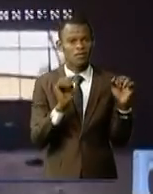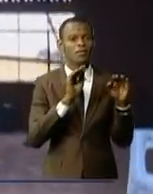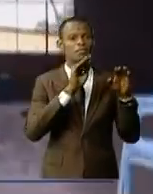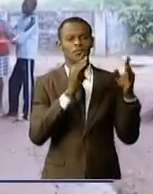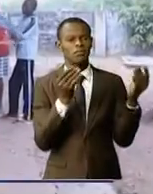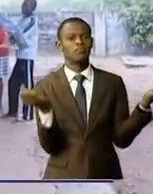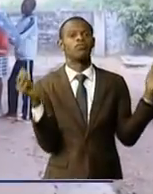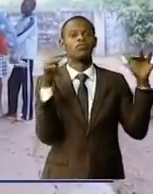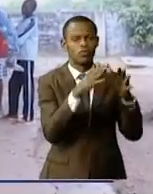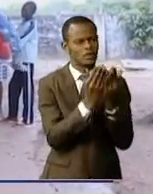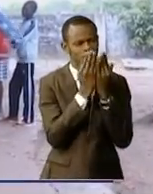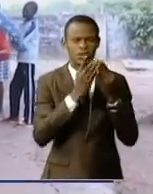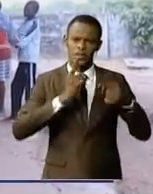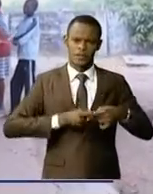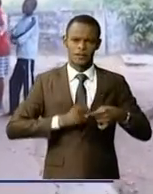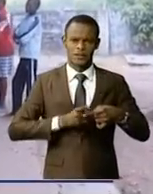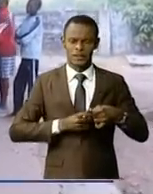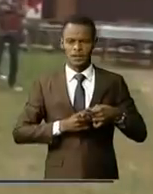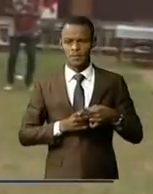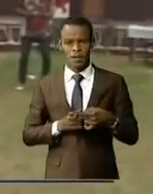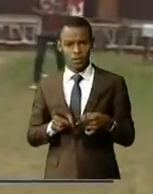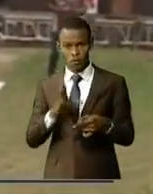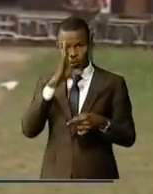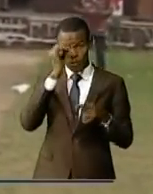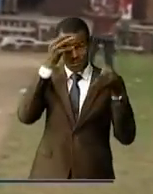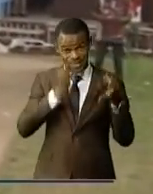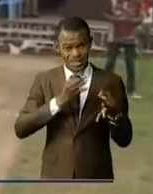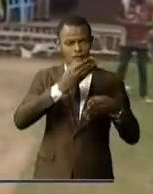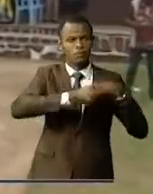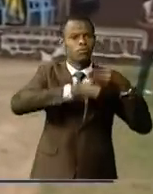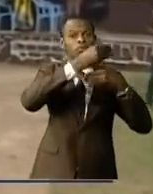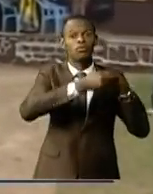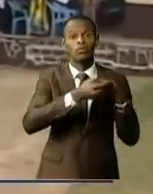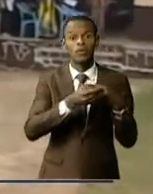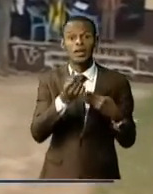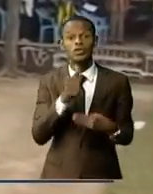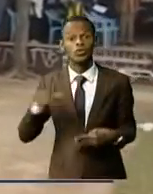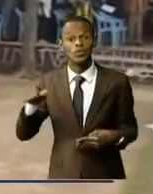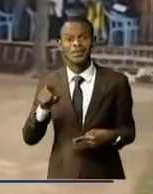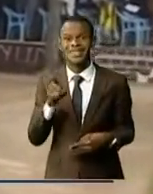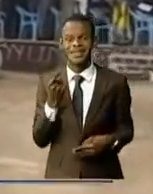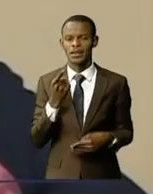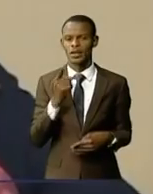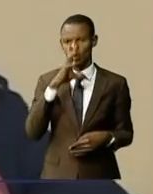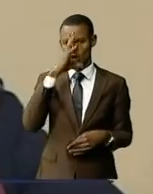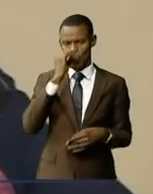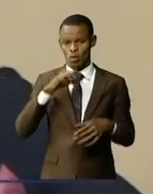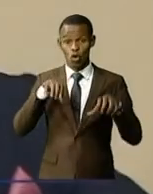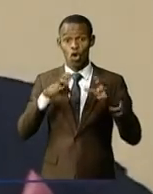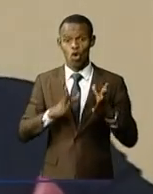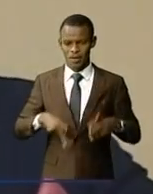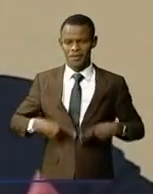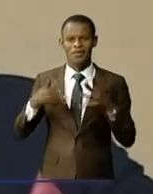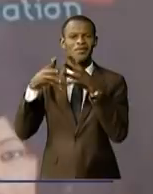La réfection de ces bâtiments est l'œuvre sociale des compatriotes de la diaspora vivant en dehors du pays